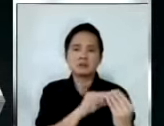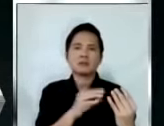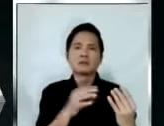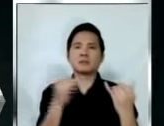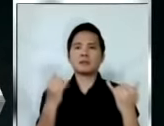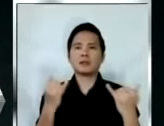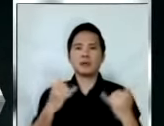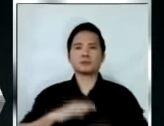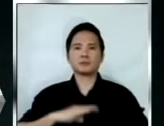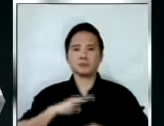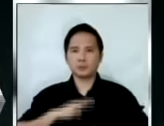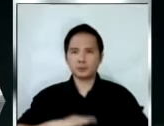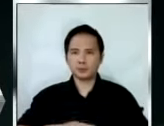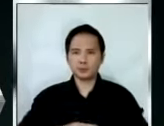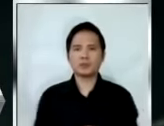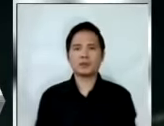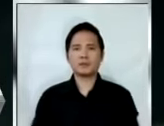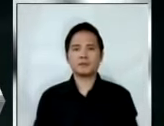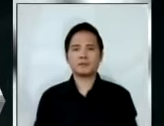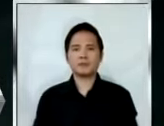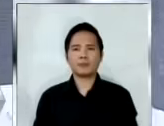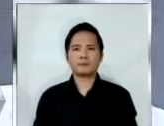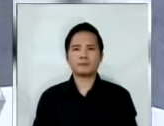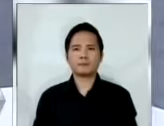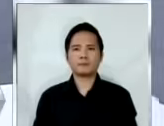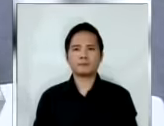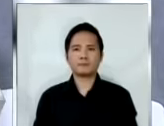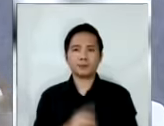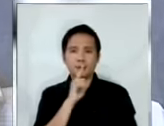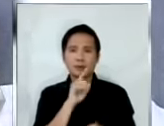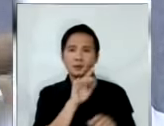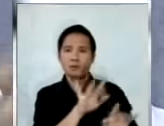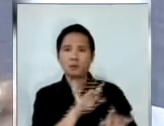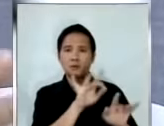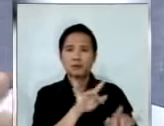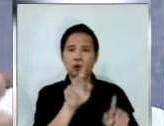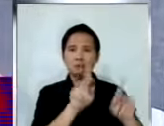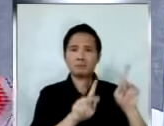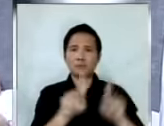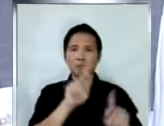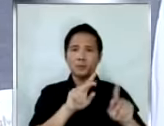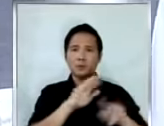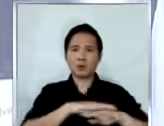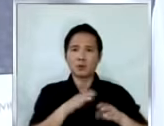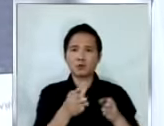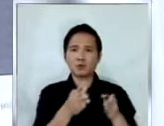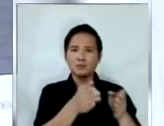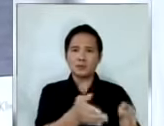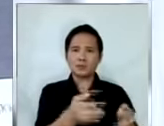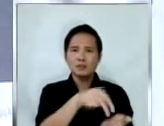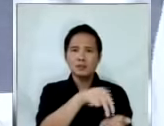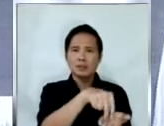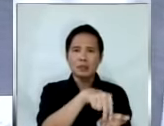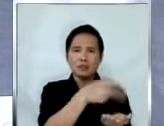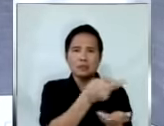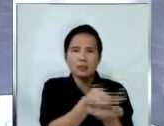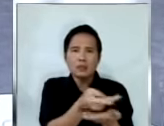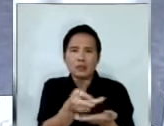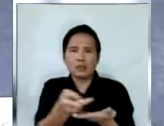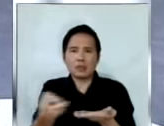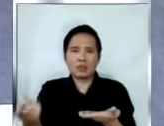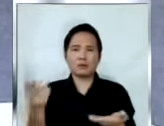para matulungan. Kawawa, sir. Nasa kalsada sila eh. Ako, I'm from Cagayan de Oro City eh. So, in Manila for 15